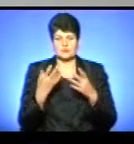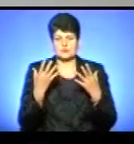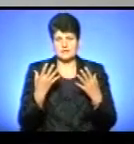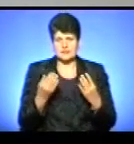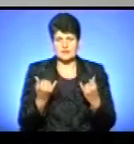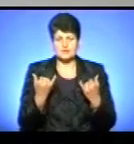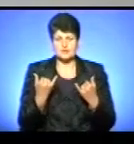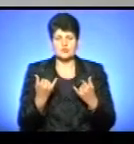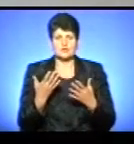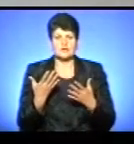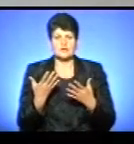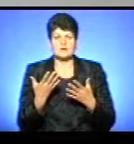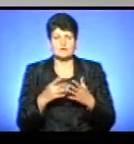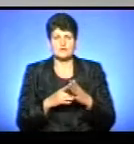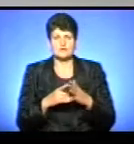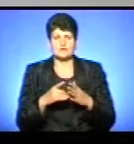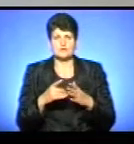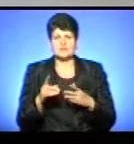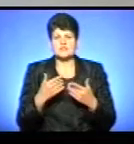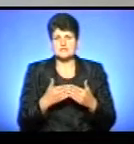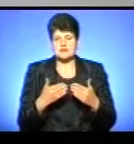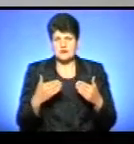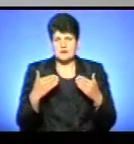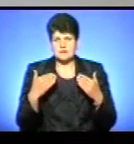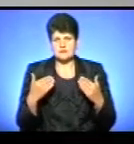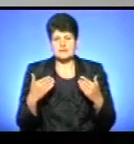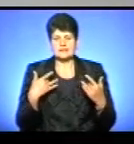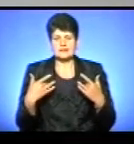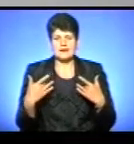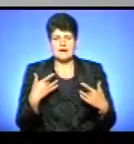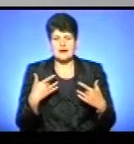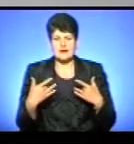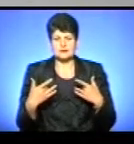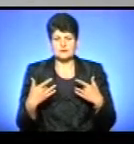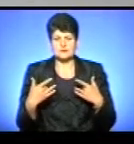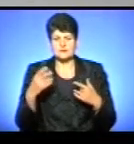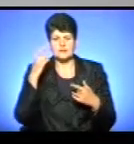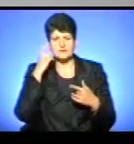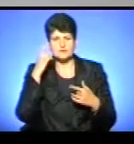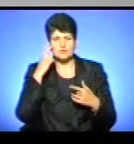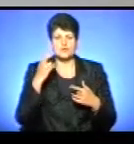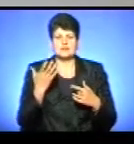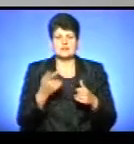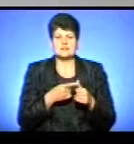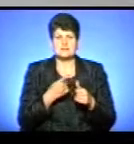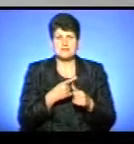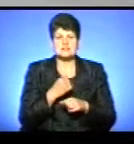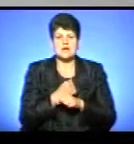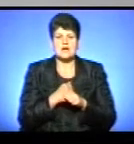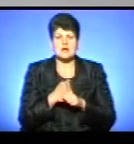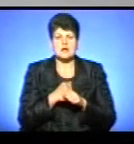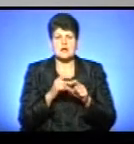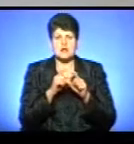фестивалю «Тернопільські театральні вечори дебют». Сьогодні вистава театру, Київського театру «Сузір'я». Вистава називається «Кафе Республіка».